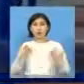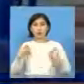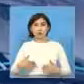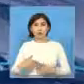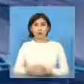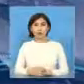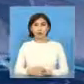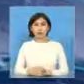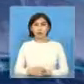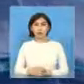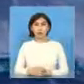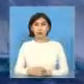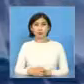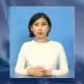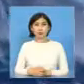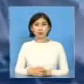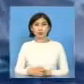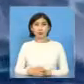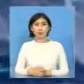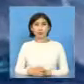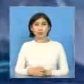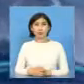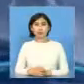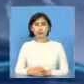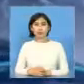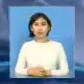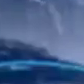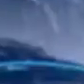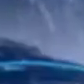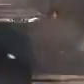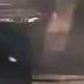иммунитета. Гульдана Халенкызы, Руслан Ельтаев, телеканал Ахтубе.